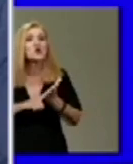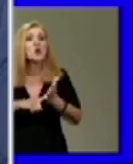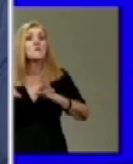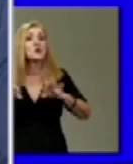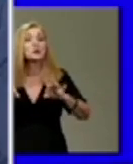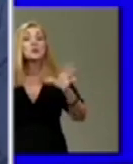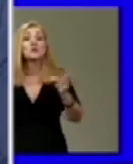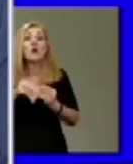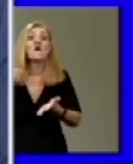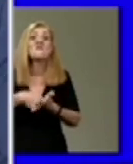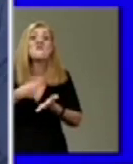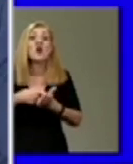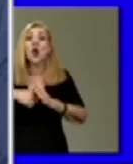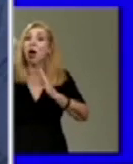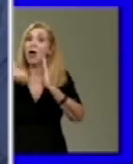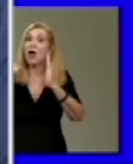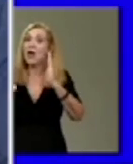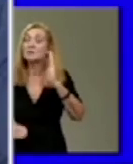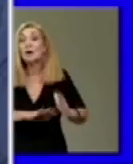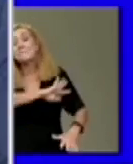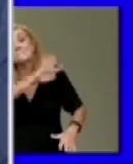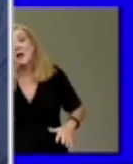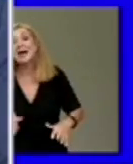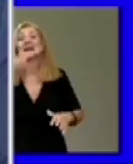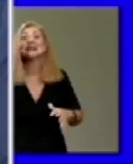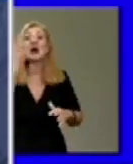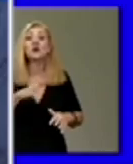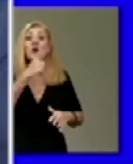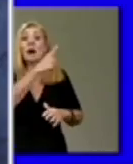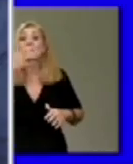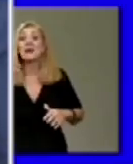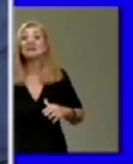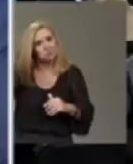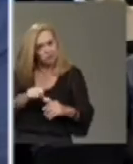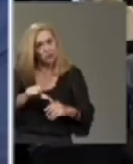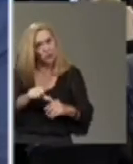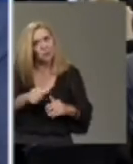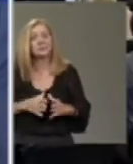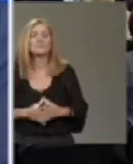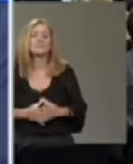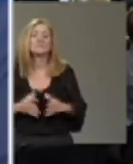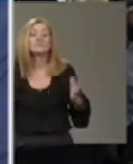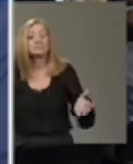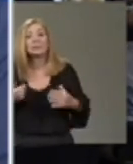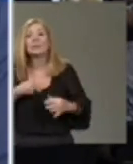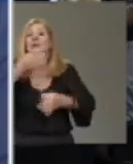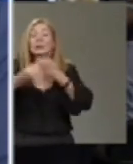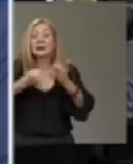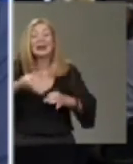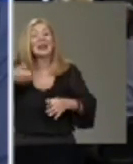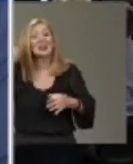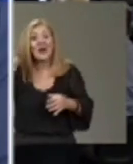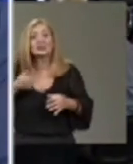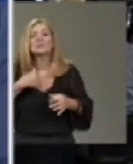χαριστικά να τους πούμε και ευχαριστώ όταν λοιπόν δεν έχει προβλεφθεί η σχολική στέγη είπα συγγνώμη